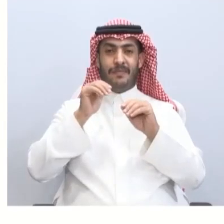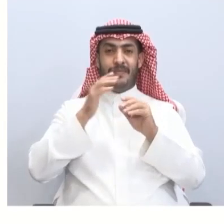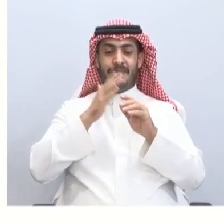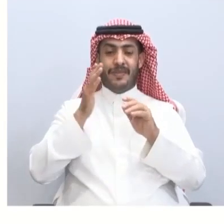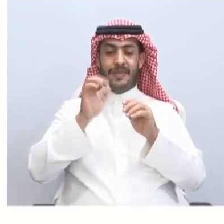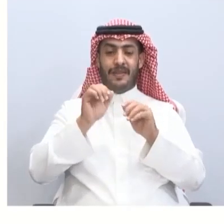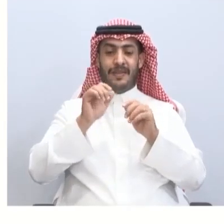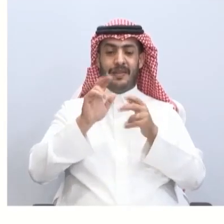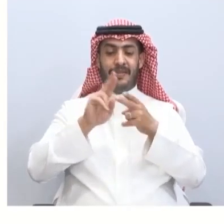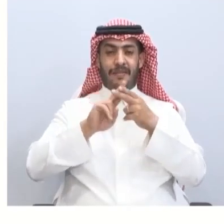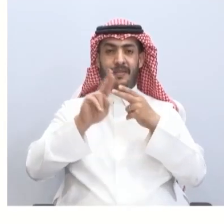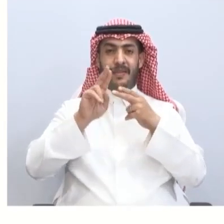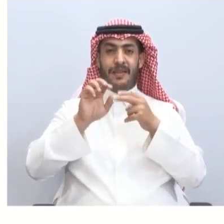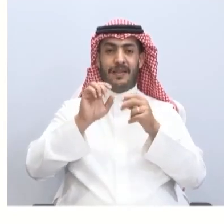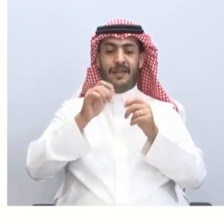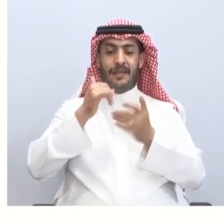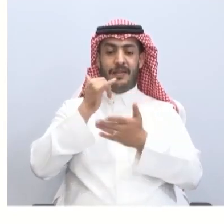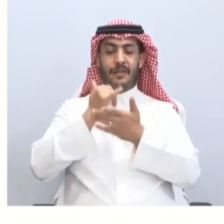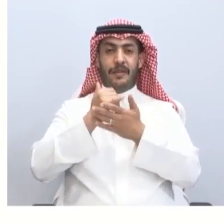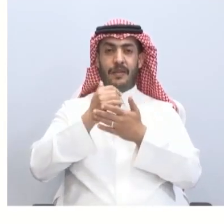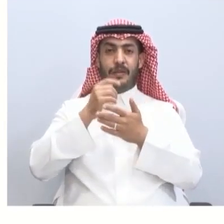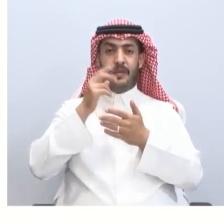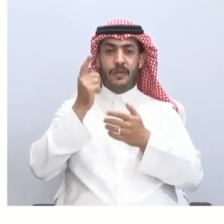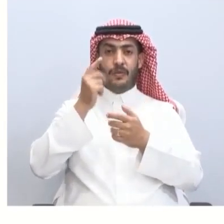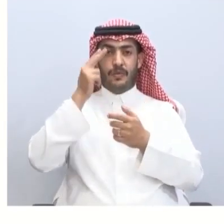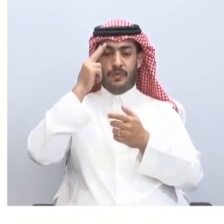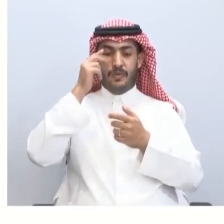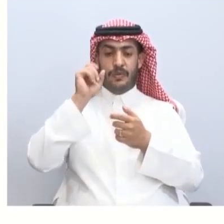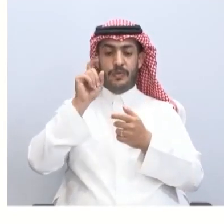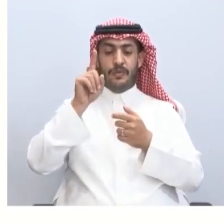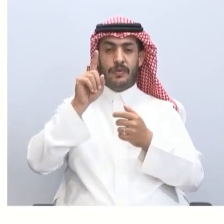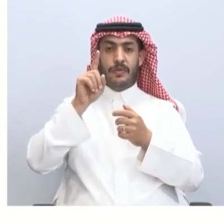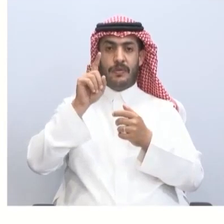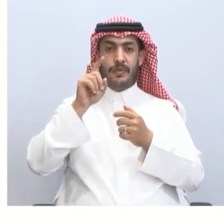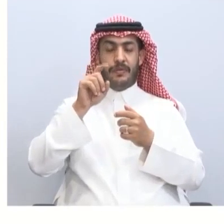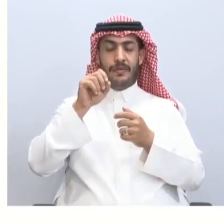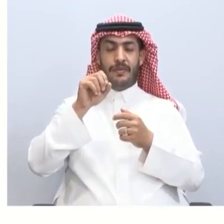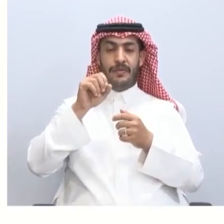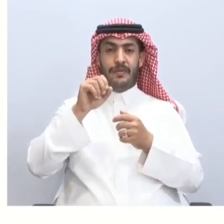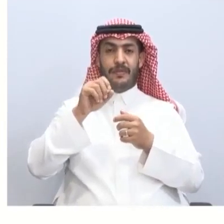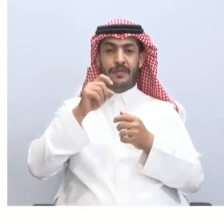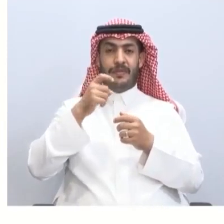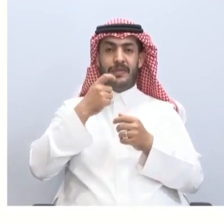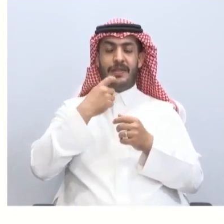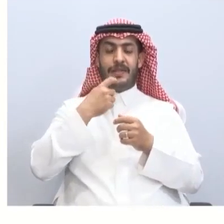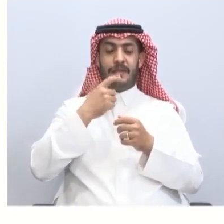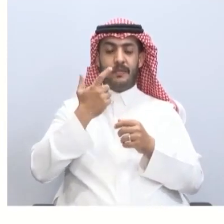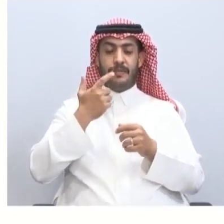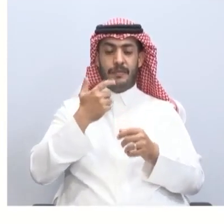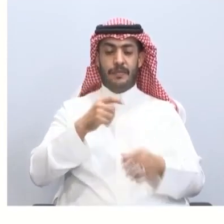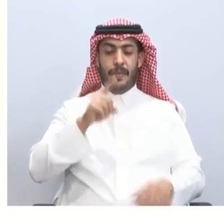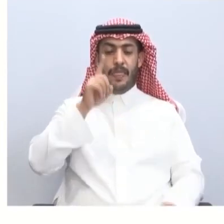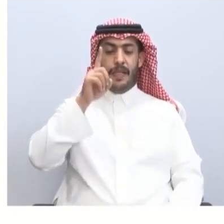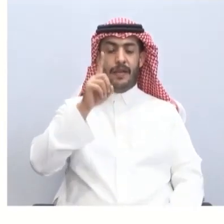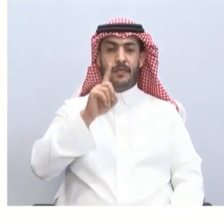الى مصالحه القياده السعوديه او قياده الدوله السعوديه الاولى وكان ذلك